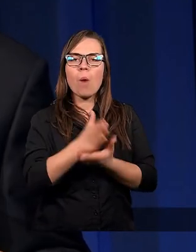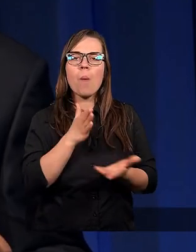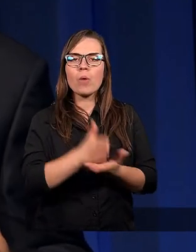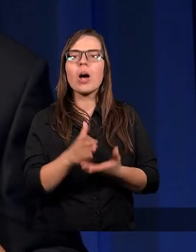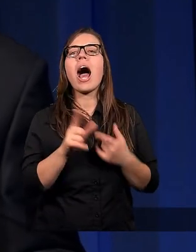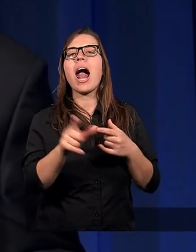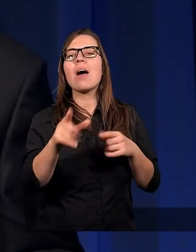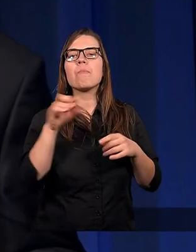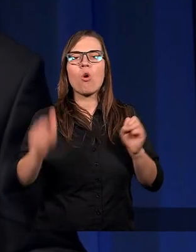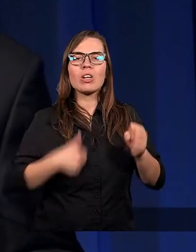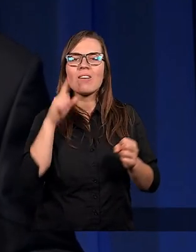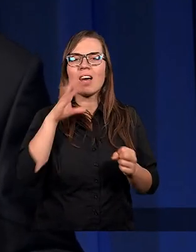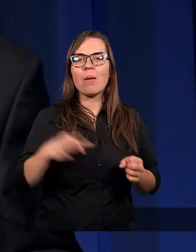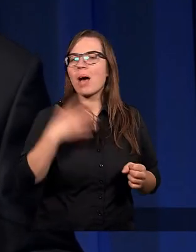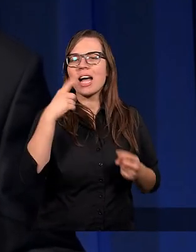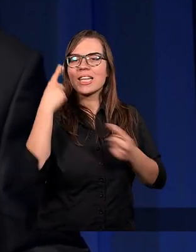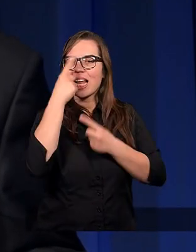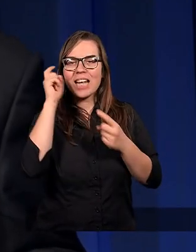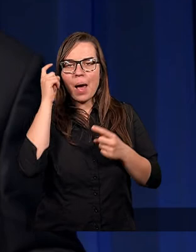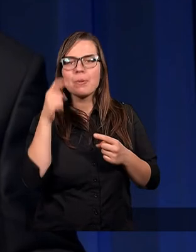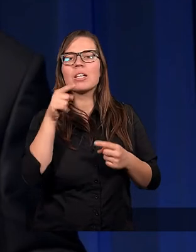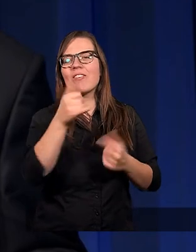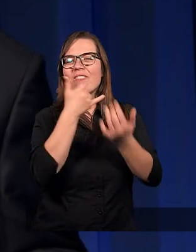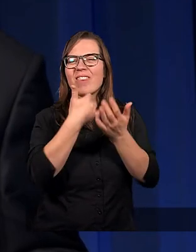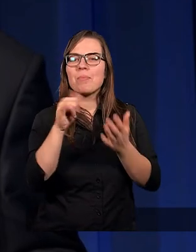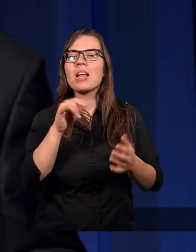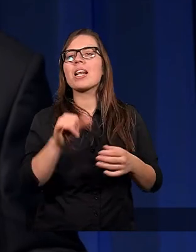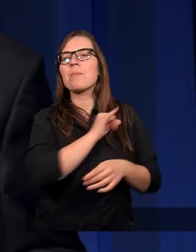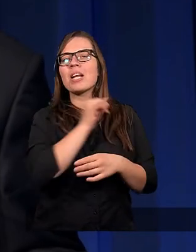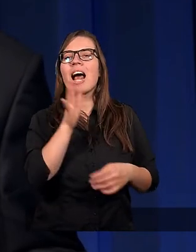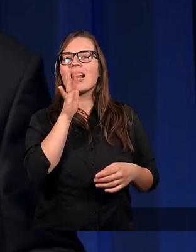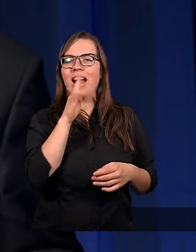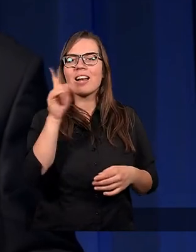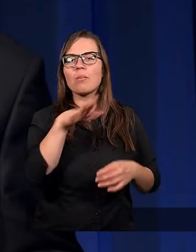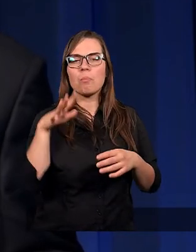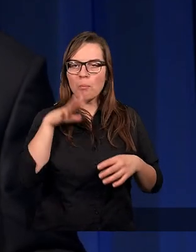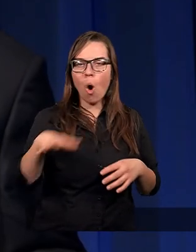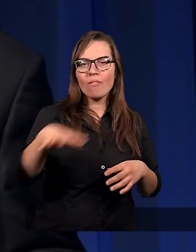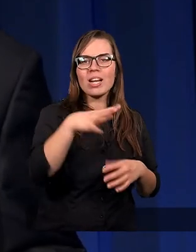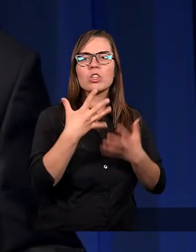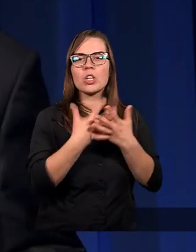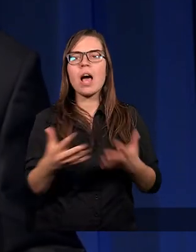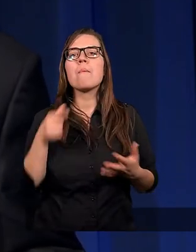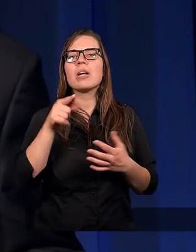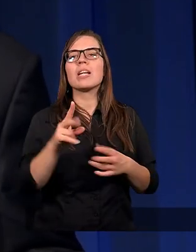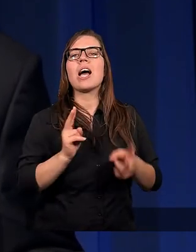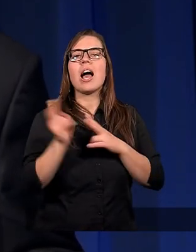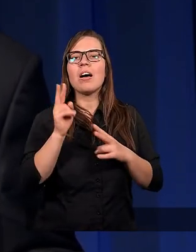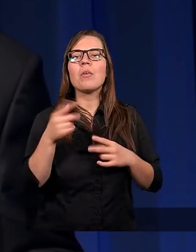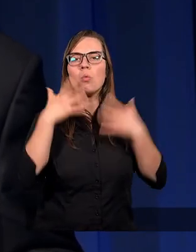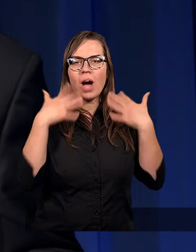Lecz ponieważ Pan nie zamyślał wymazać imienia Izraela z powierzchni ziemi, przeto wyratował